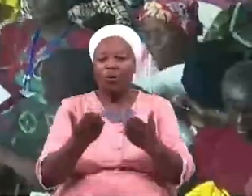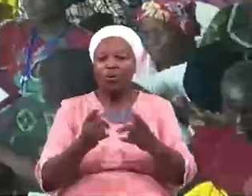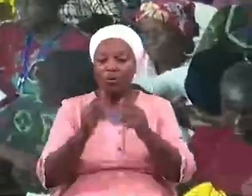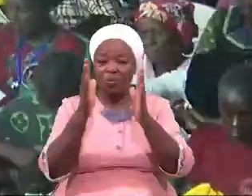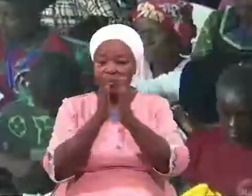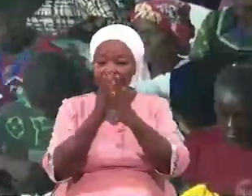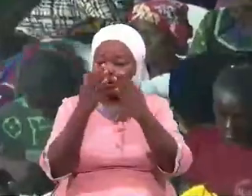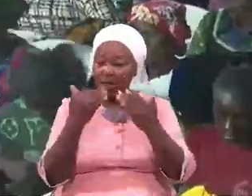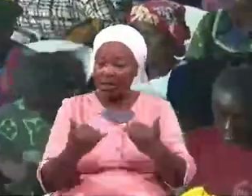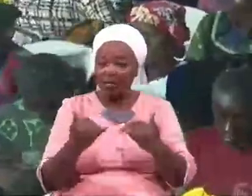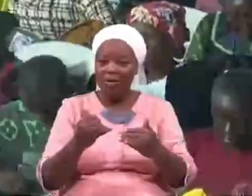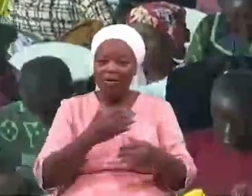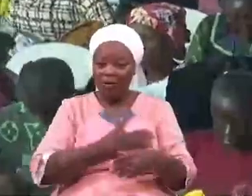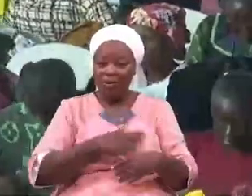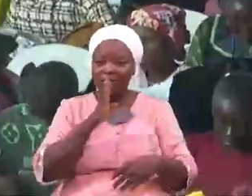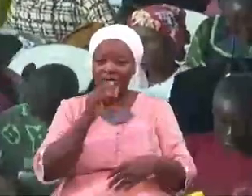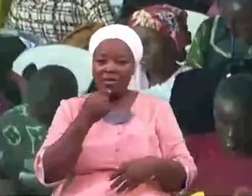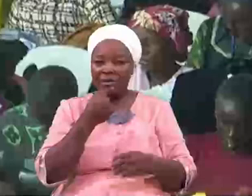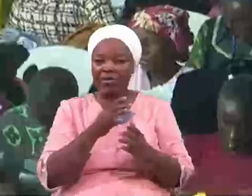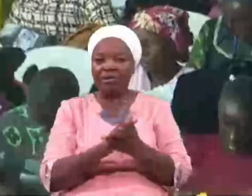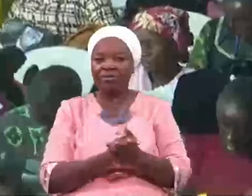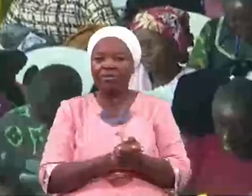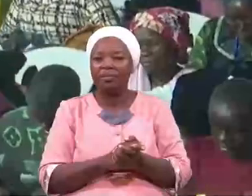Les têtes baissées et les yeux fermés.